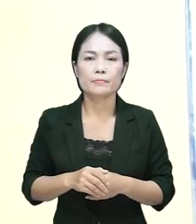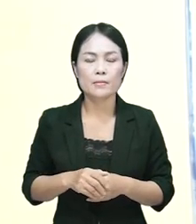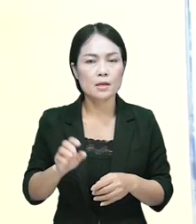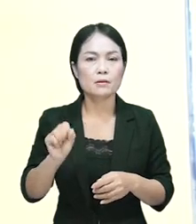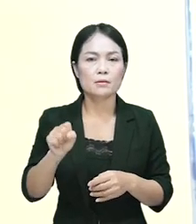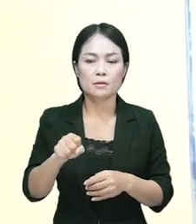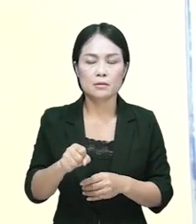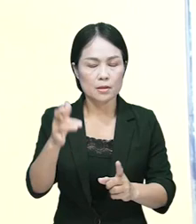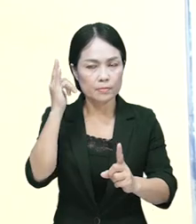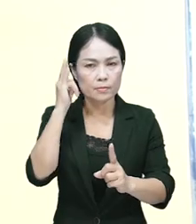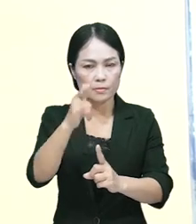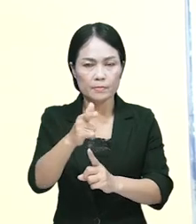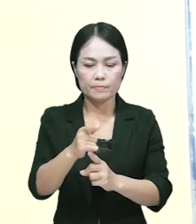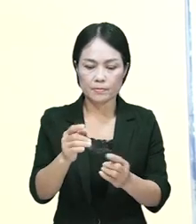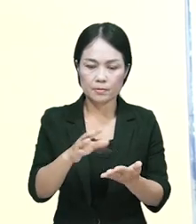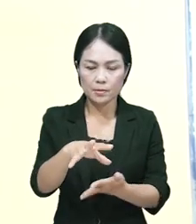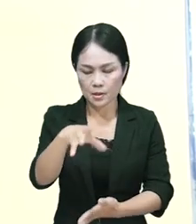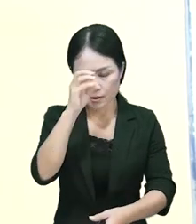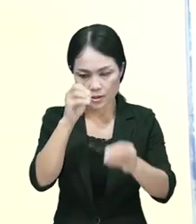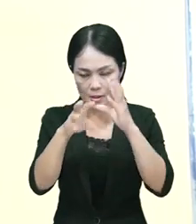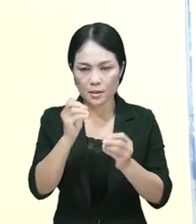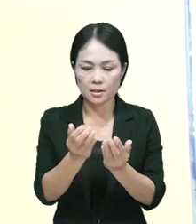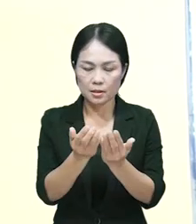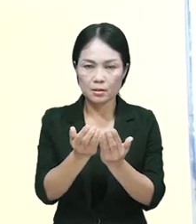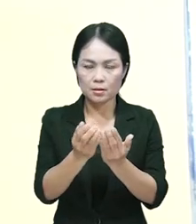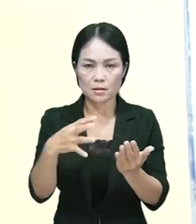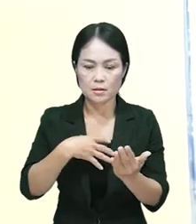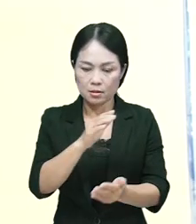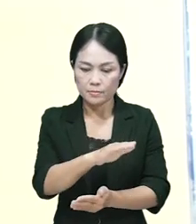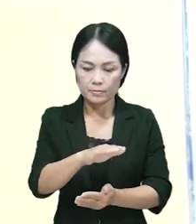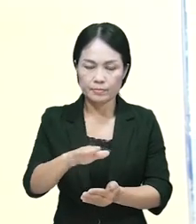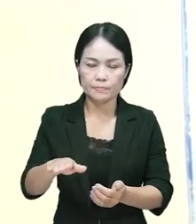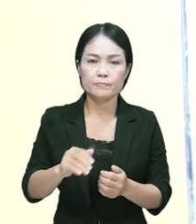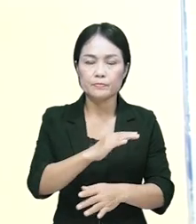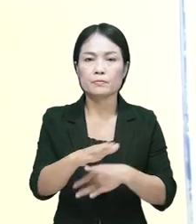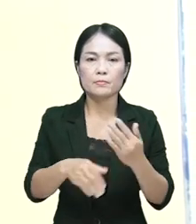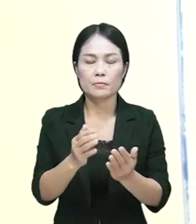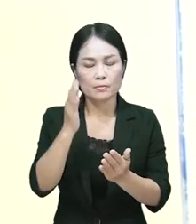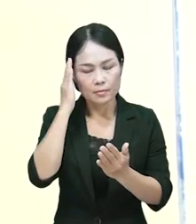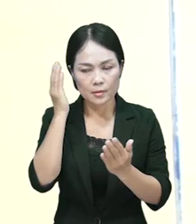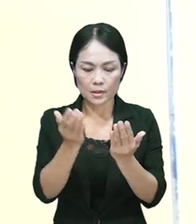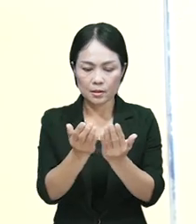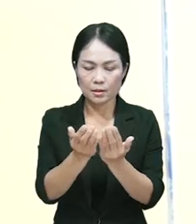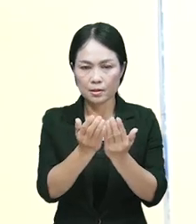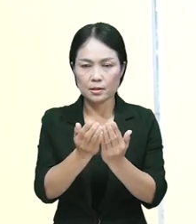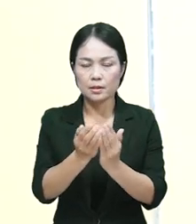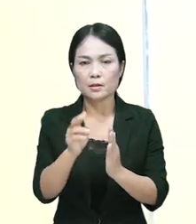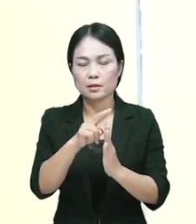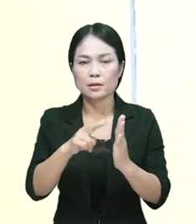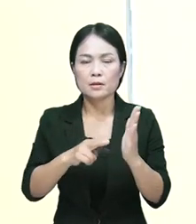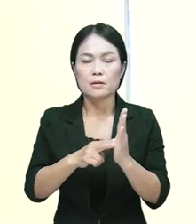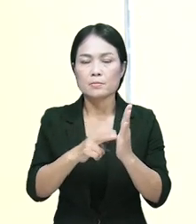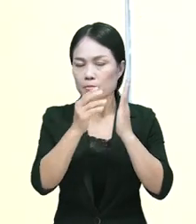101ចាគោលបំណងនៃការរៀនអំណានគឺចង់ឲ្យកូនកូនទាំងអស់គ្នាចេះអានអត្ថបទស្ទាត់ណាកូនណា